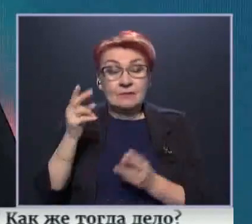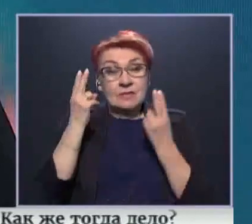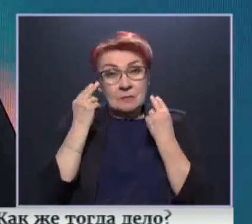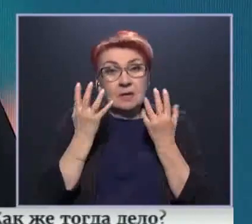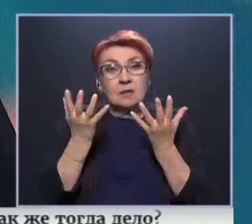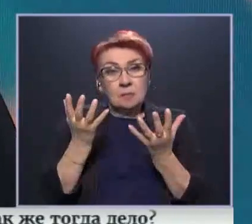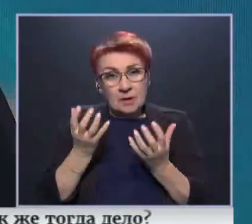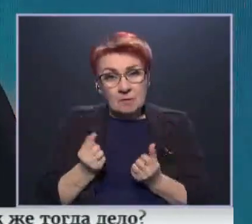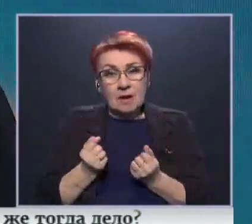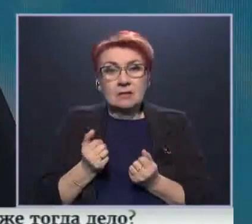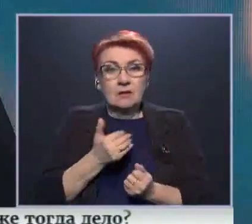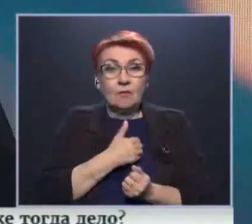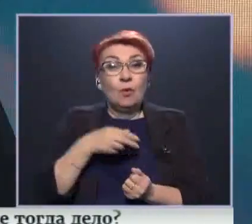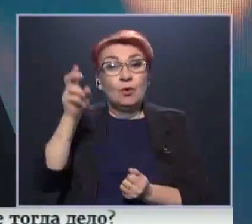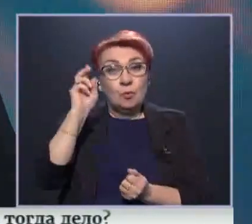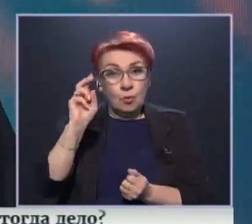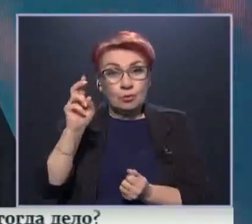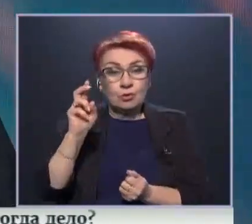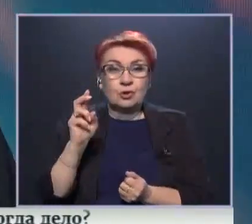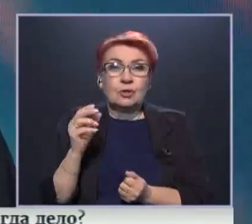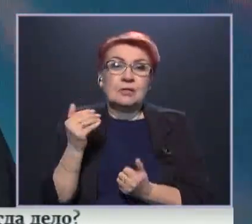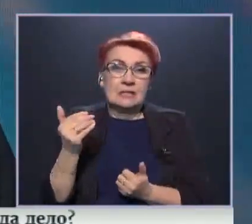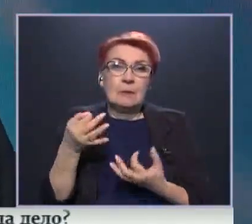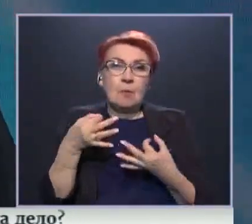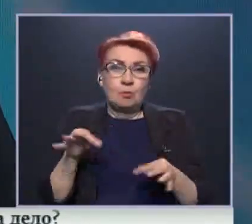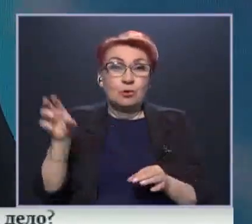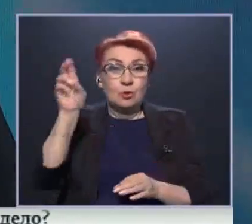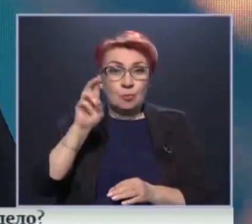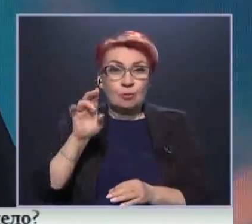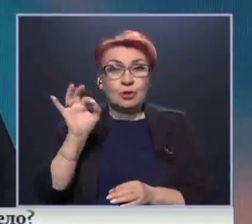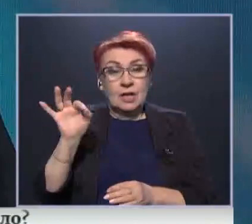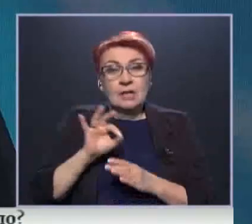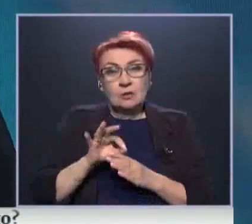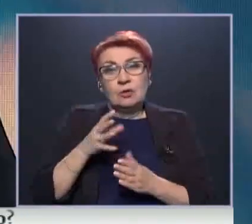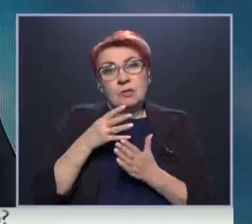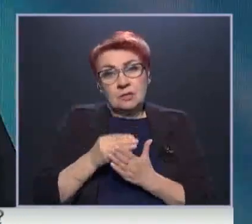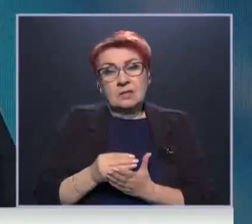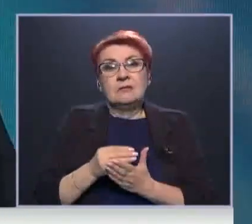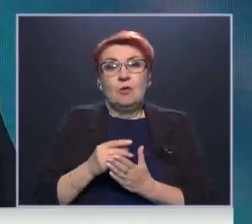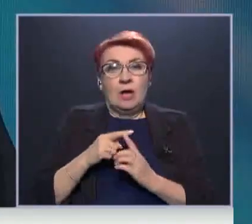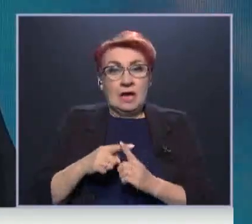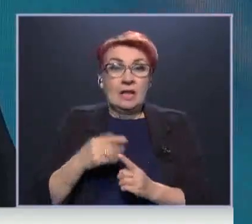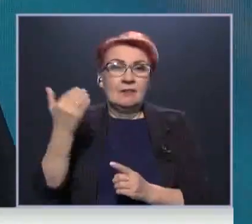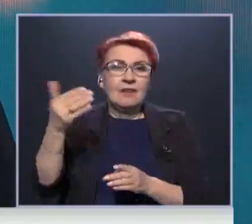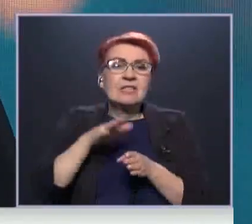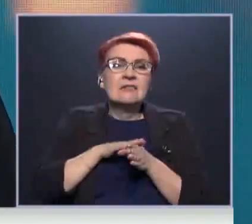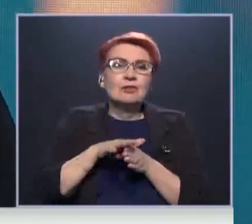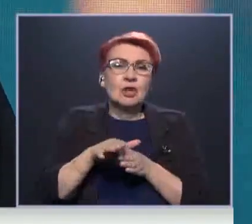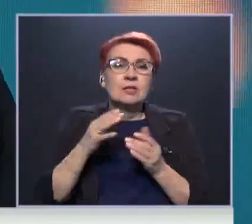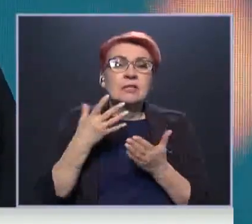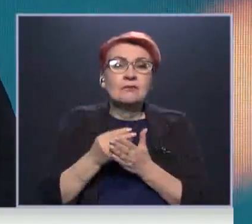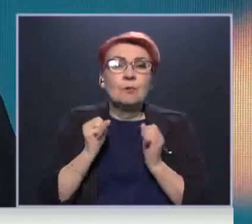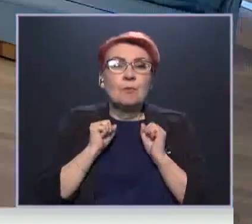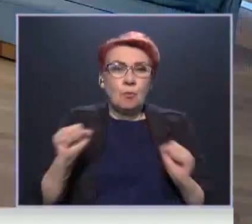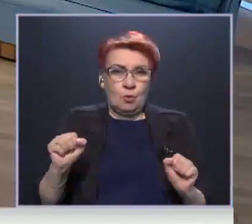принимает волю Божию, себе попущение Божие и несет свой крест, он совершает подвиг. Очень хорошо, что